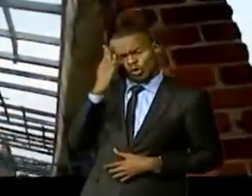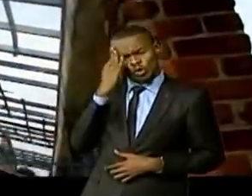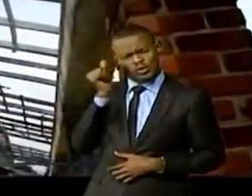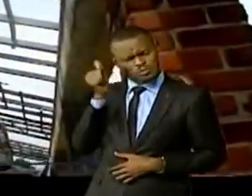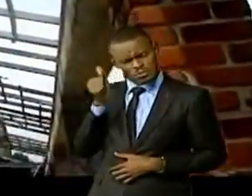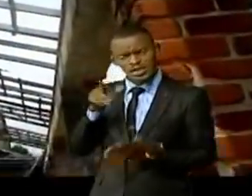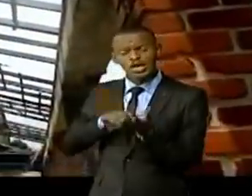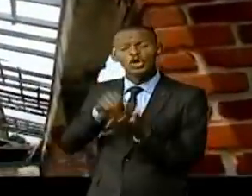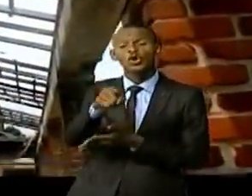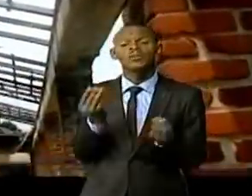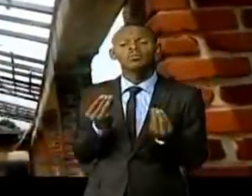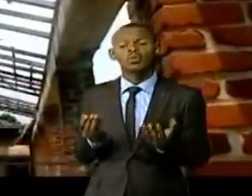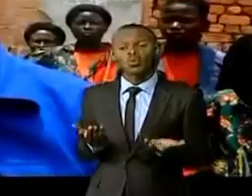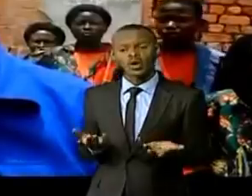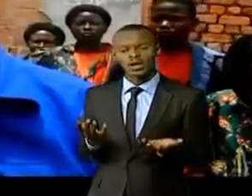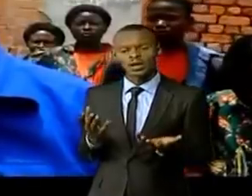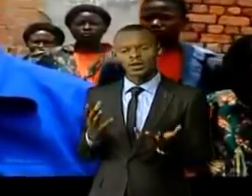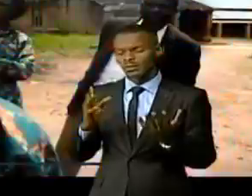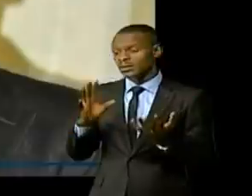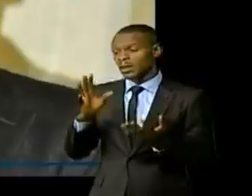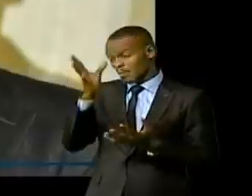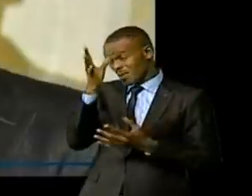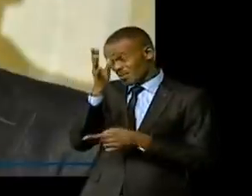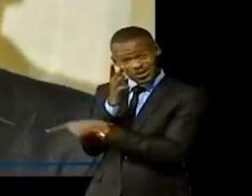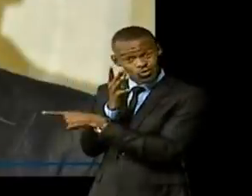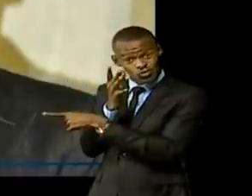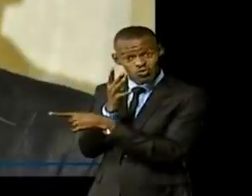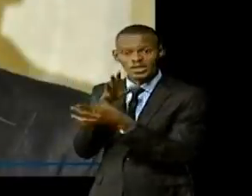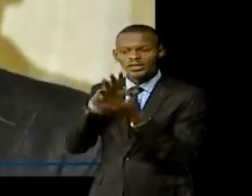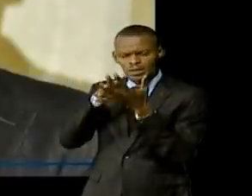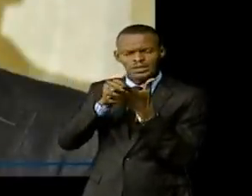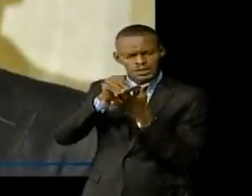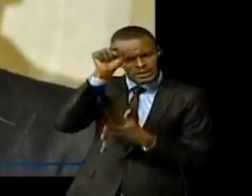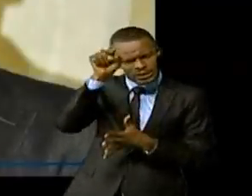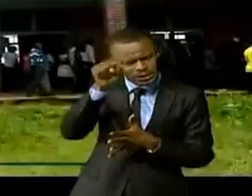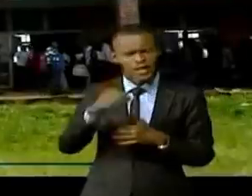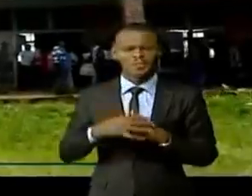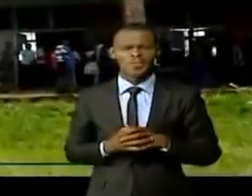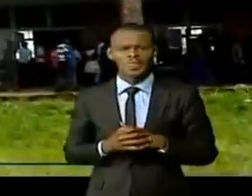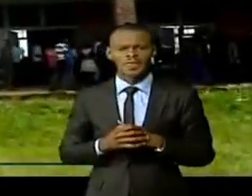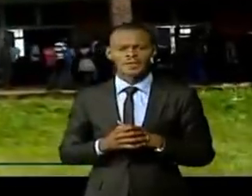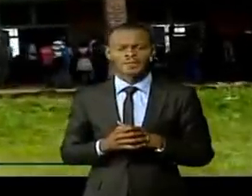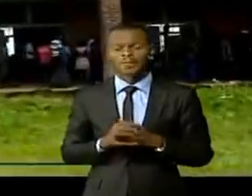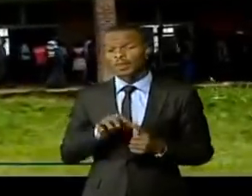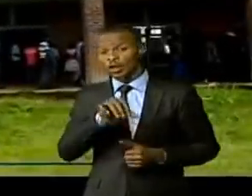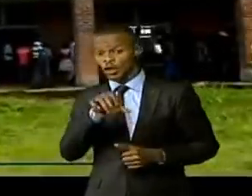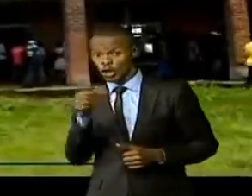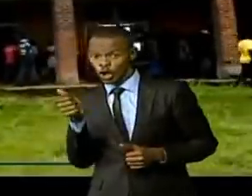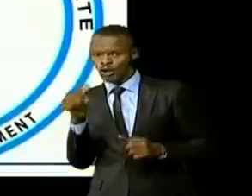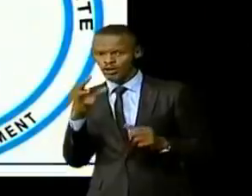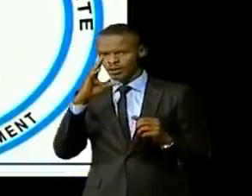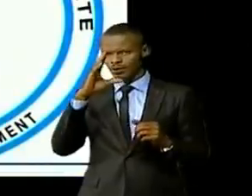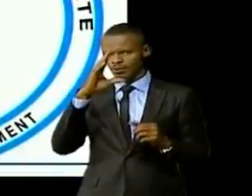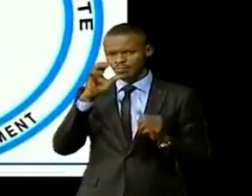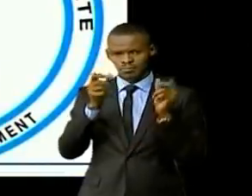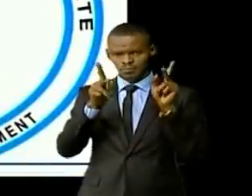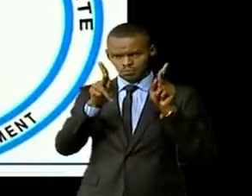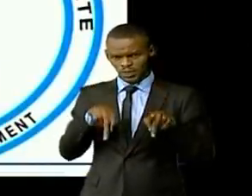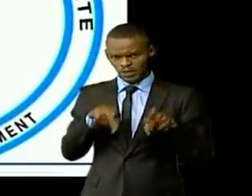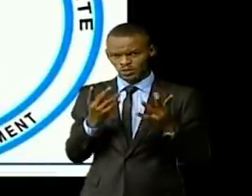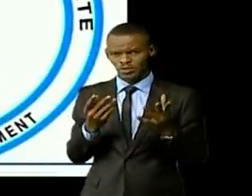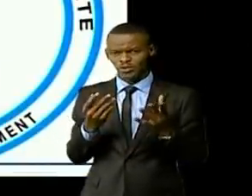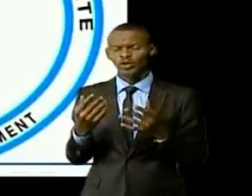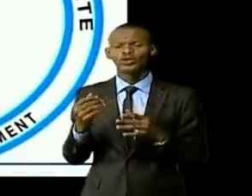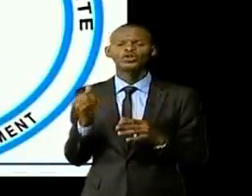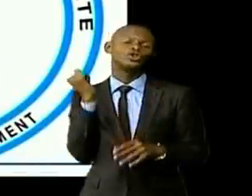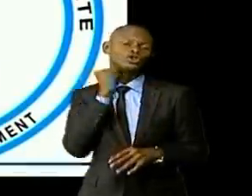père est devenu, c'est grâce à son passage au collège. Docteur Jean-Pierre Catalaï, ressortissant des Saint-Jean-Barc-Mans et président de la GEC,